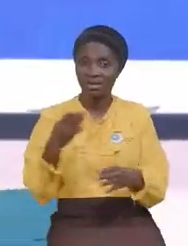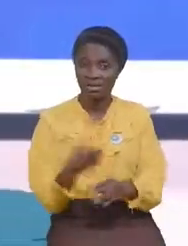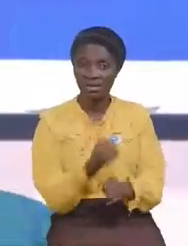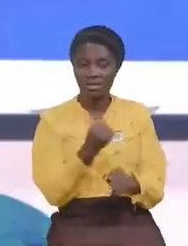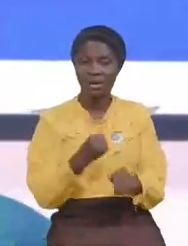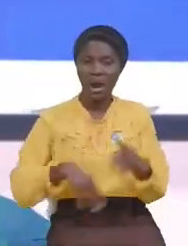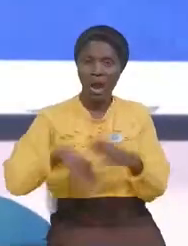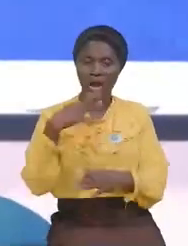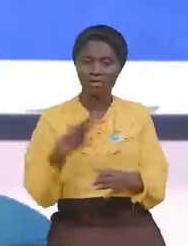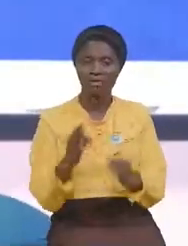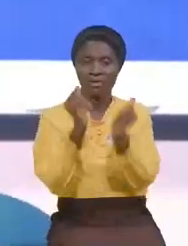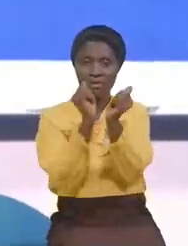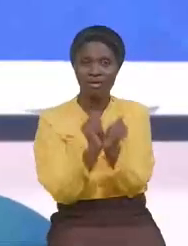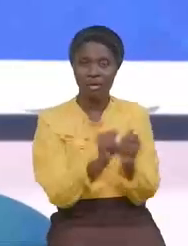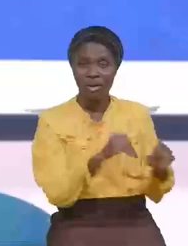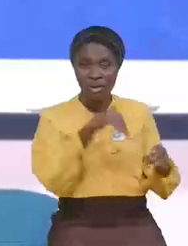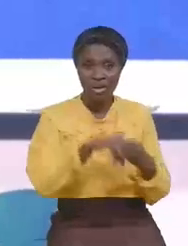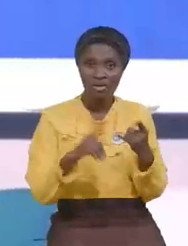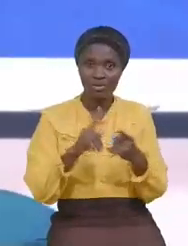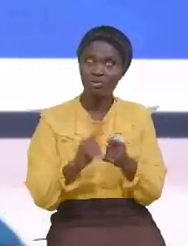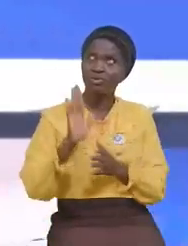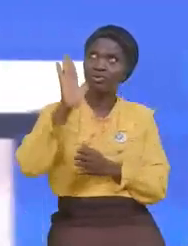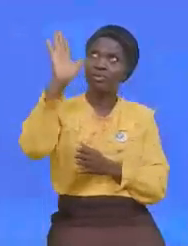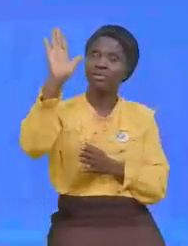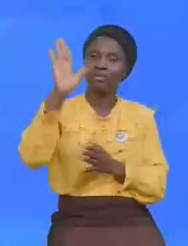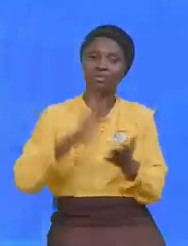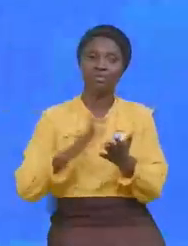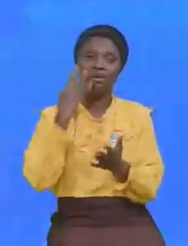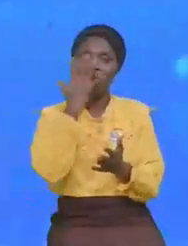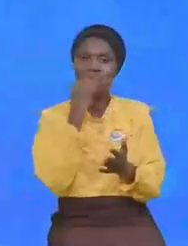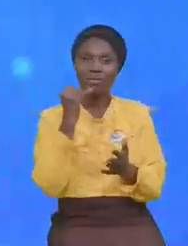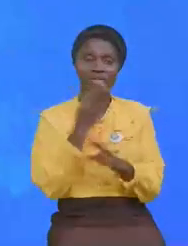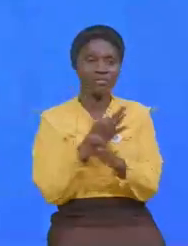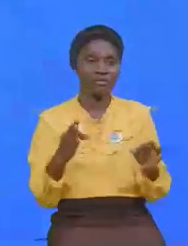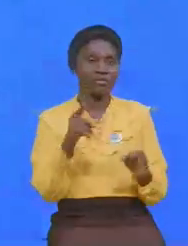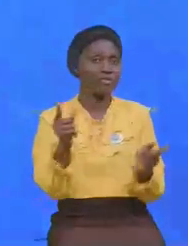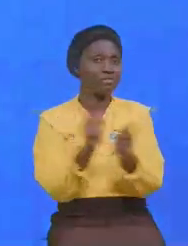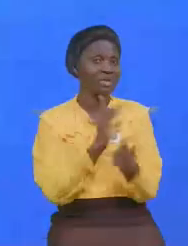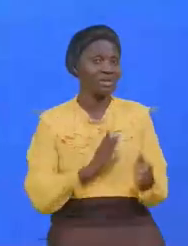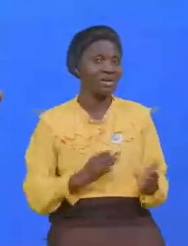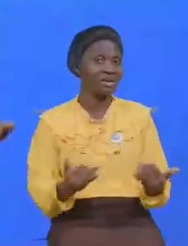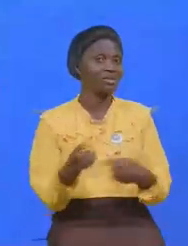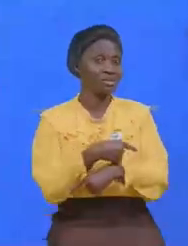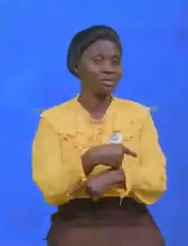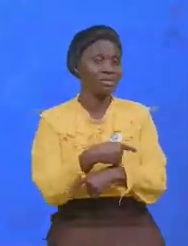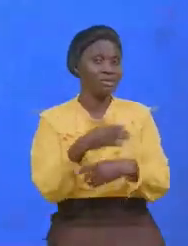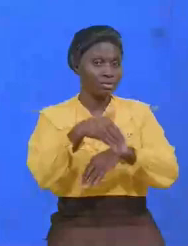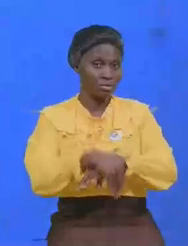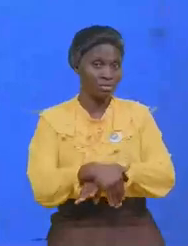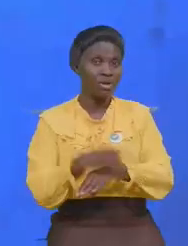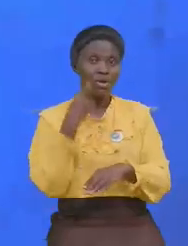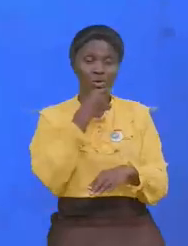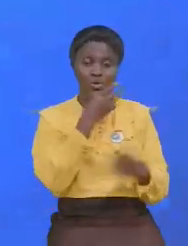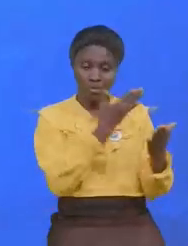la captivité à sa liberté glorieuse. Dès que tu rencontres Christ ce jour,